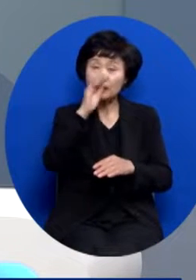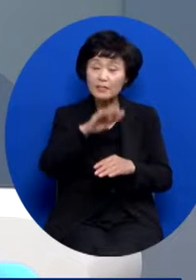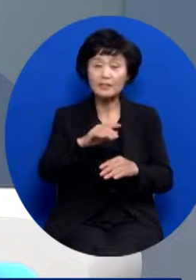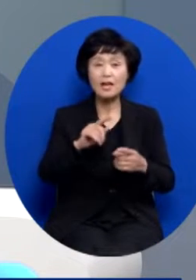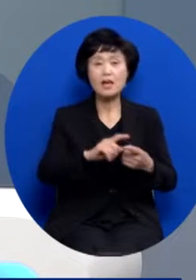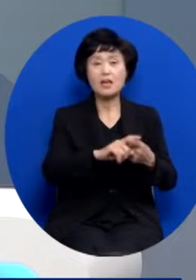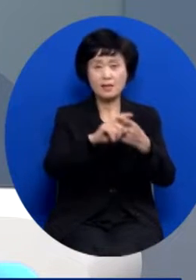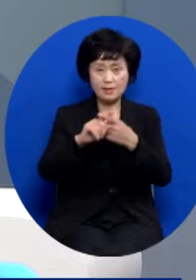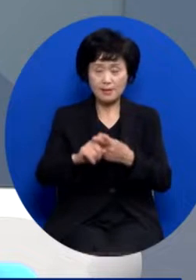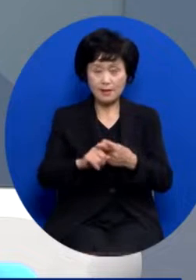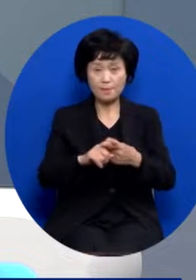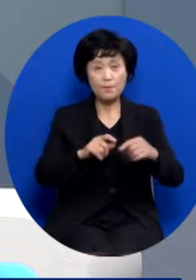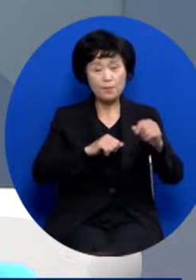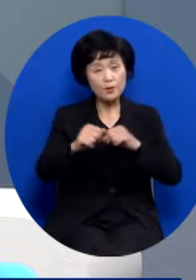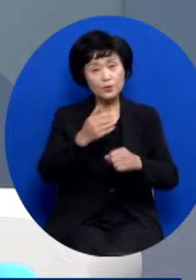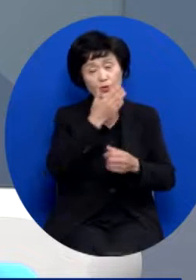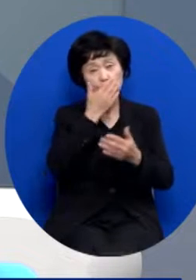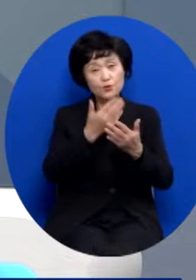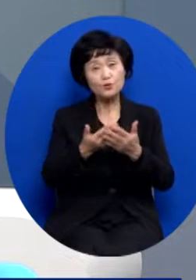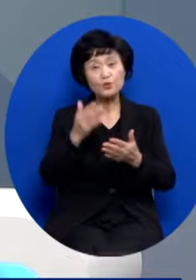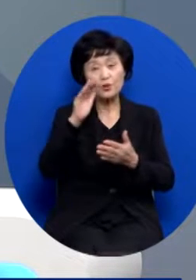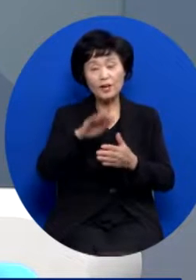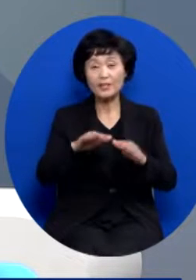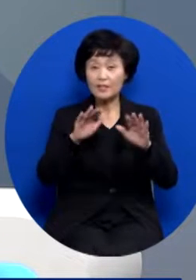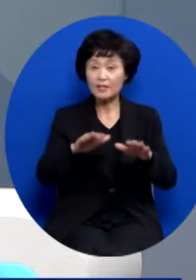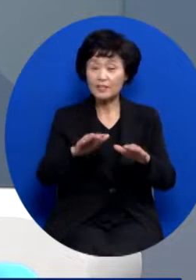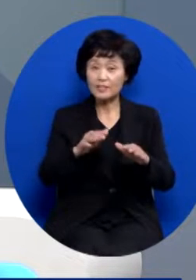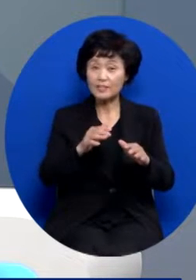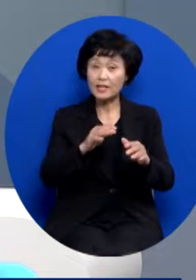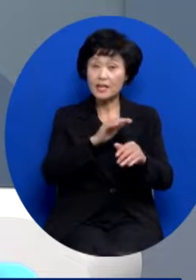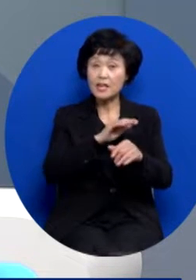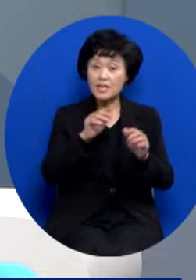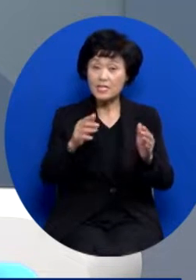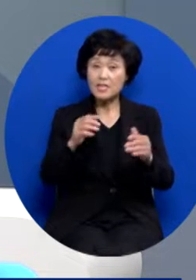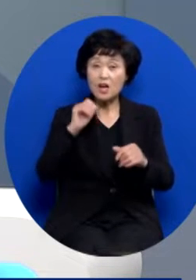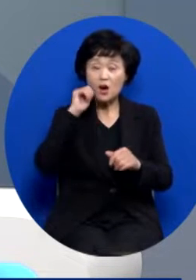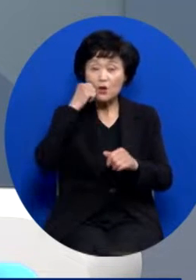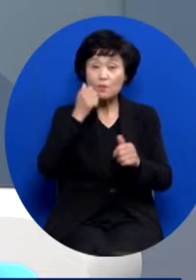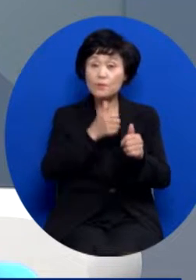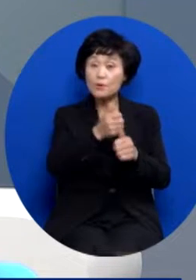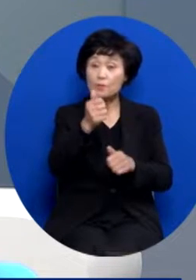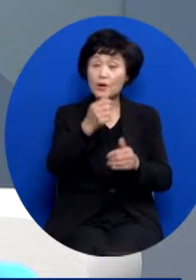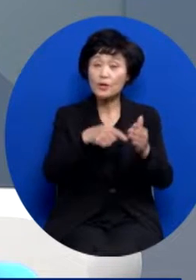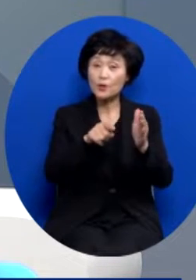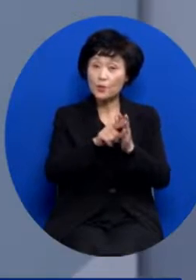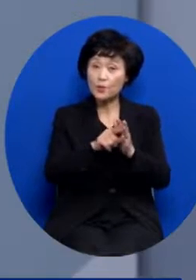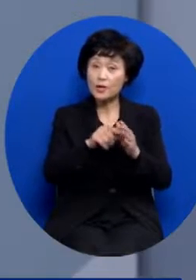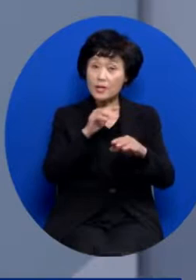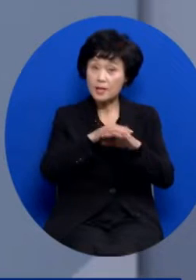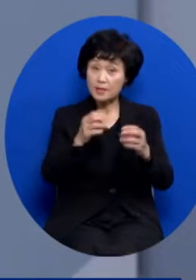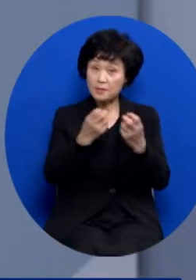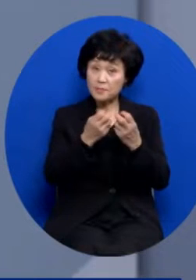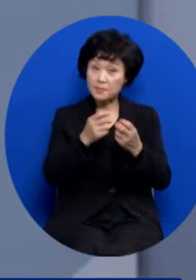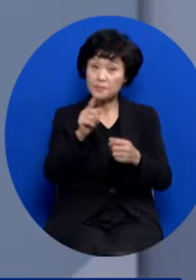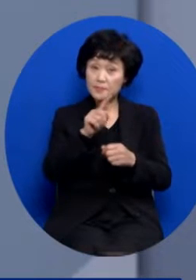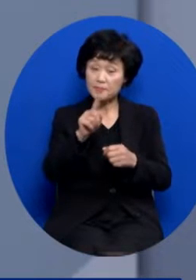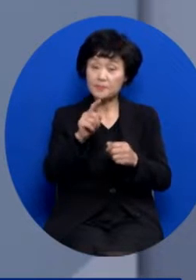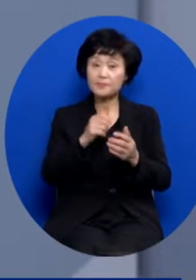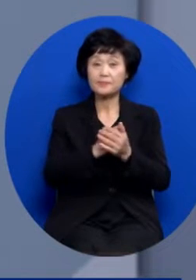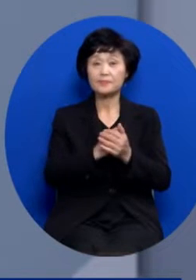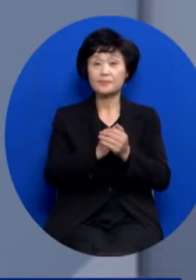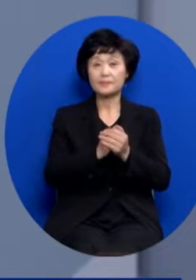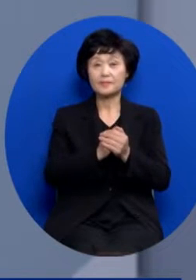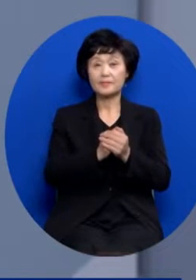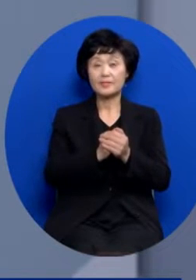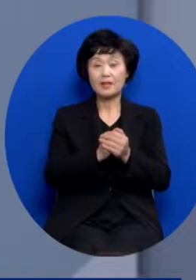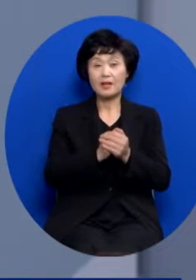중요한데요. 현재 위기를 잘 극복하기 위한 방안이 있다면 말씀 나눠주세요. 예, 저희 청주시도 뭐